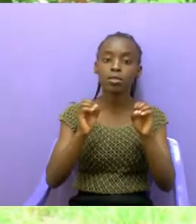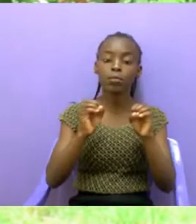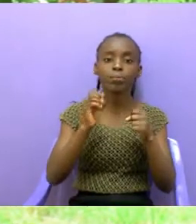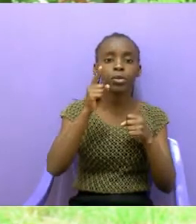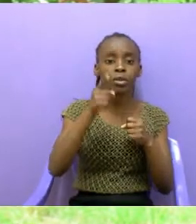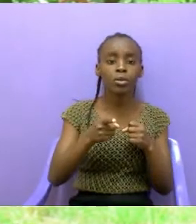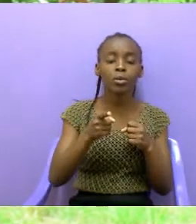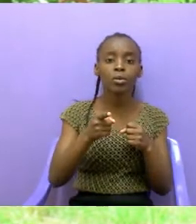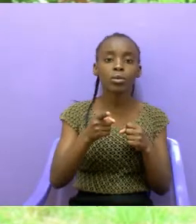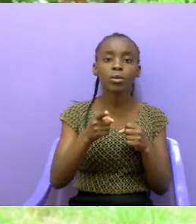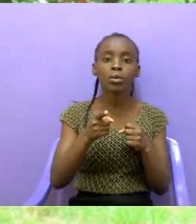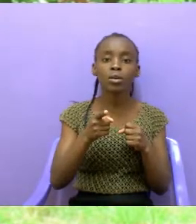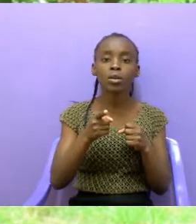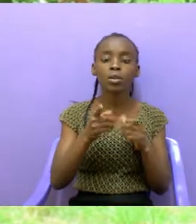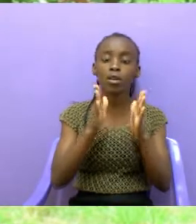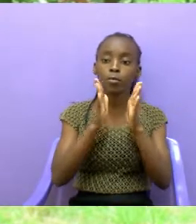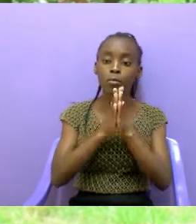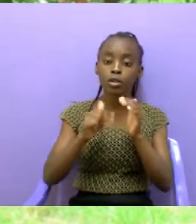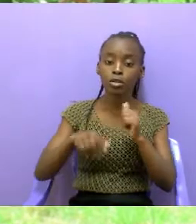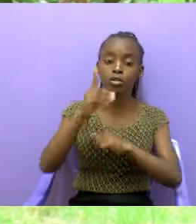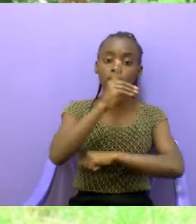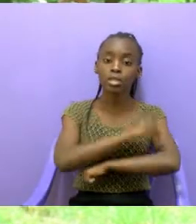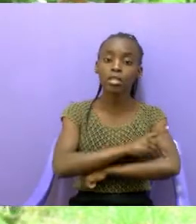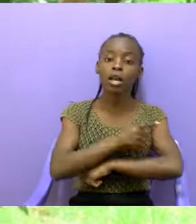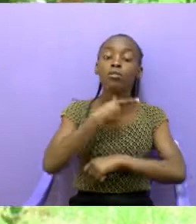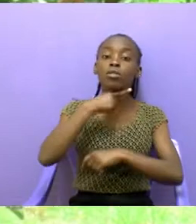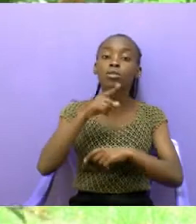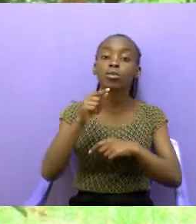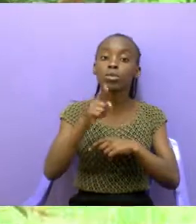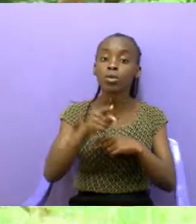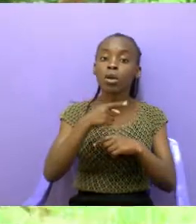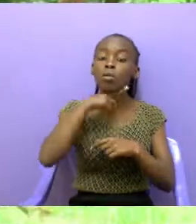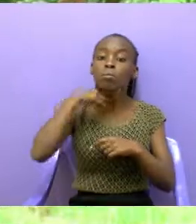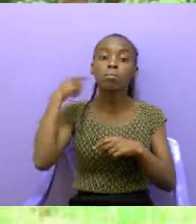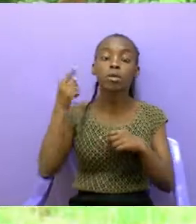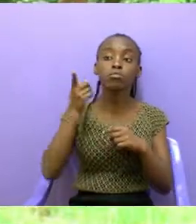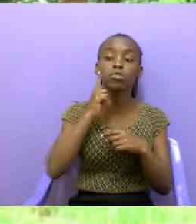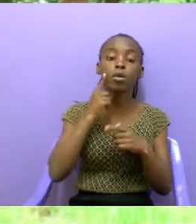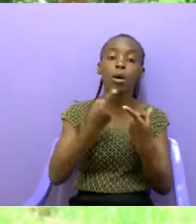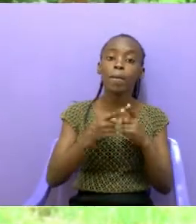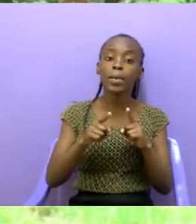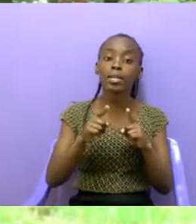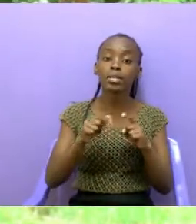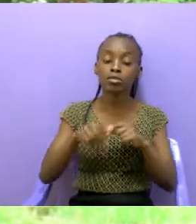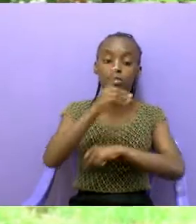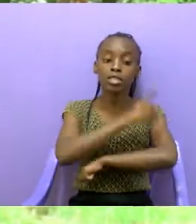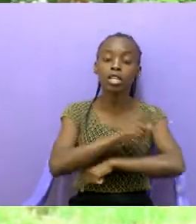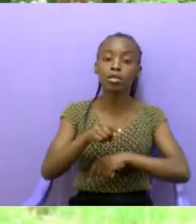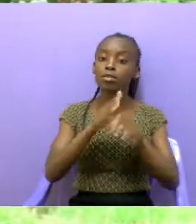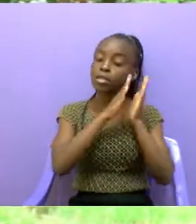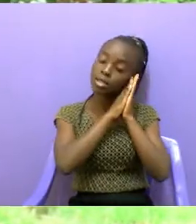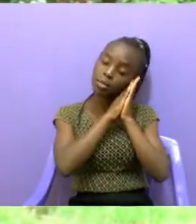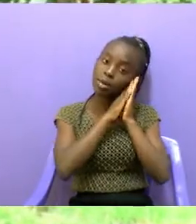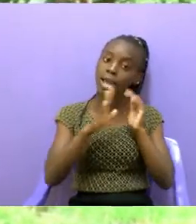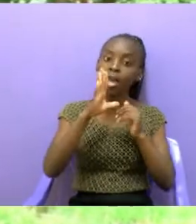unyongwe kesho na uleo wewe uko kwa usingizi. Maandiko inasema kwa sababu ya hiyo, na yeye kujua,